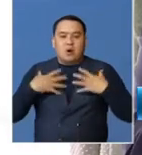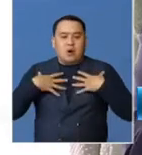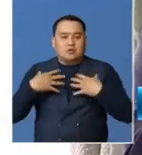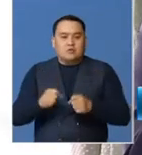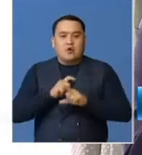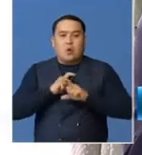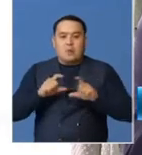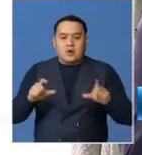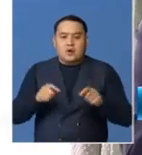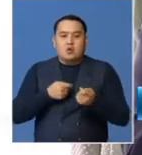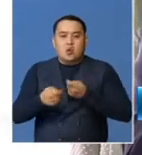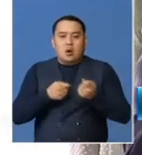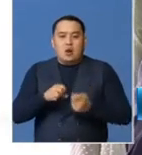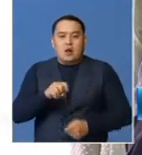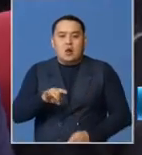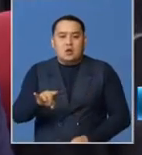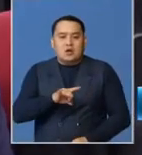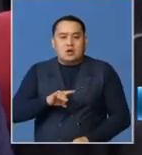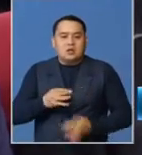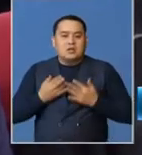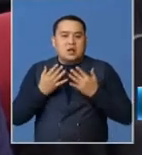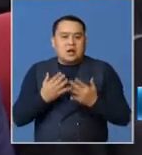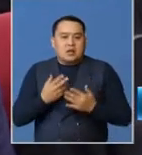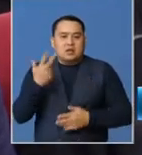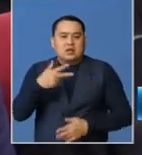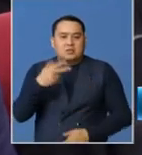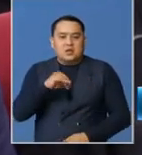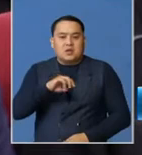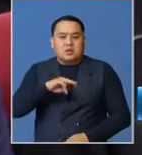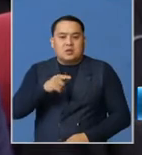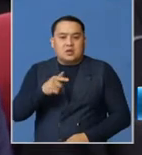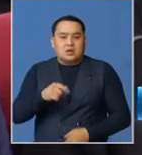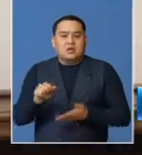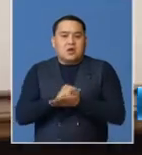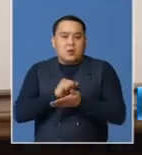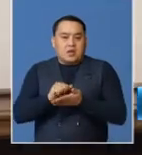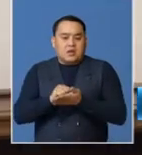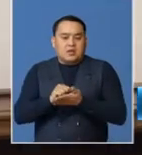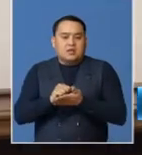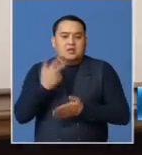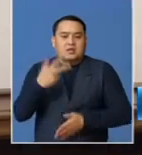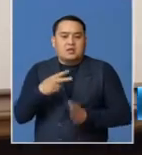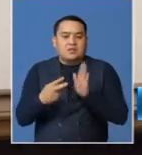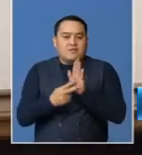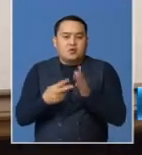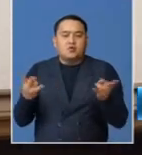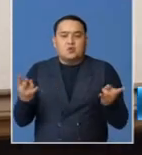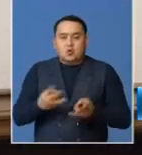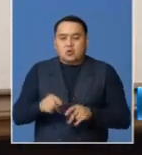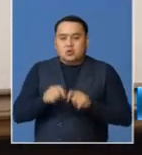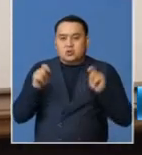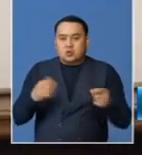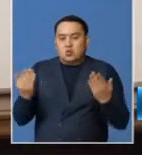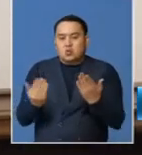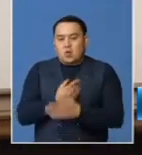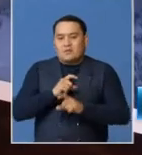физкультурно-оздоровительных комплексов руководство Алакольского района требуется 30 миллионов тенге на ПСД. Еще 38 необходимо для создания